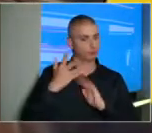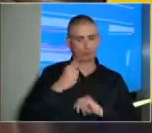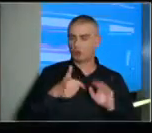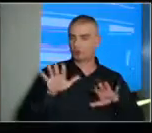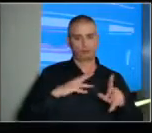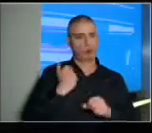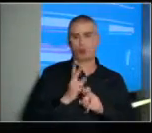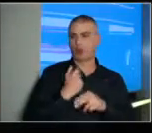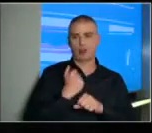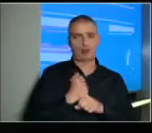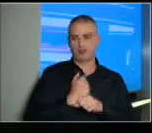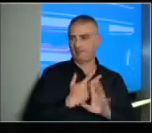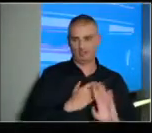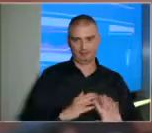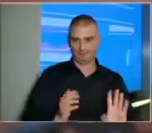יוכל לתפקד.